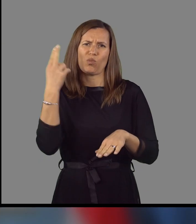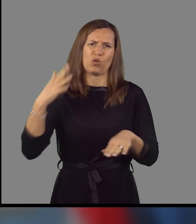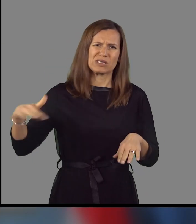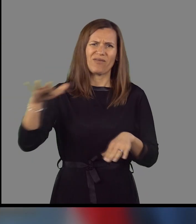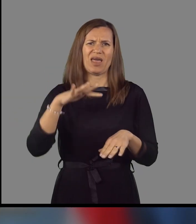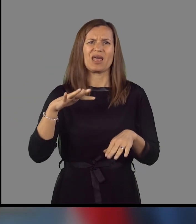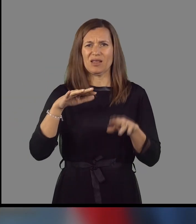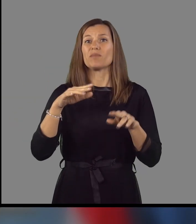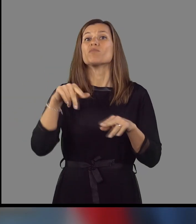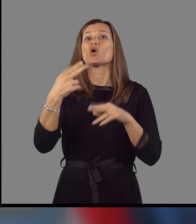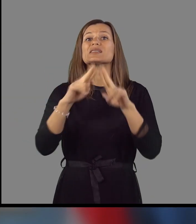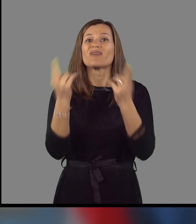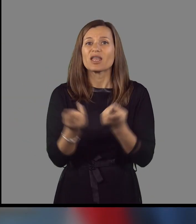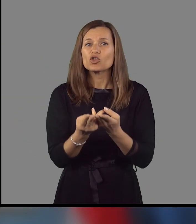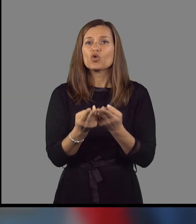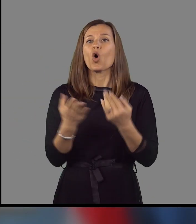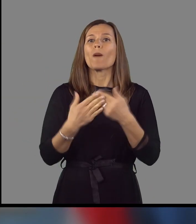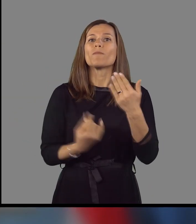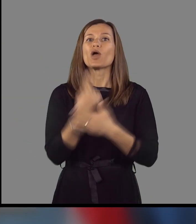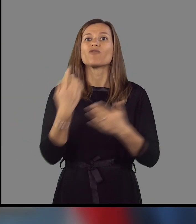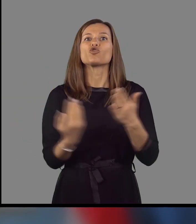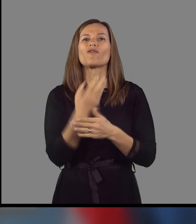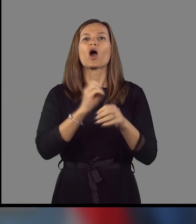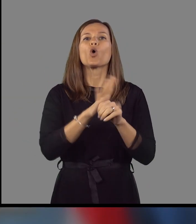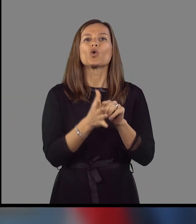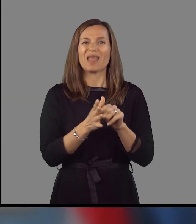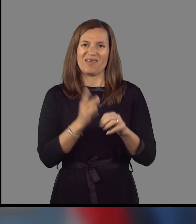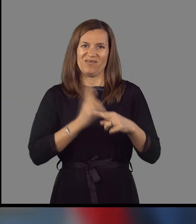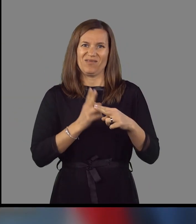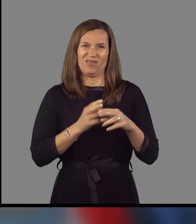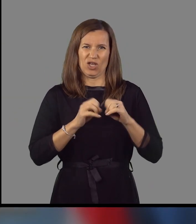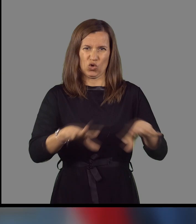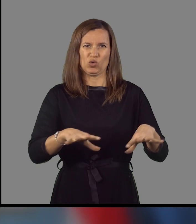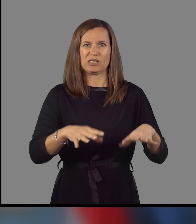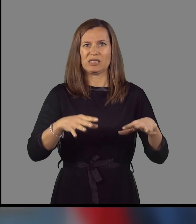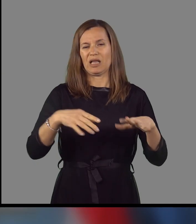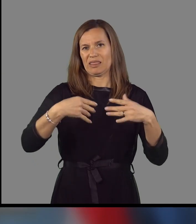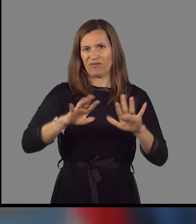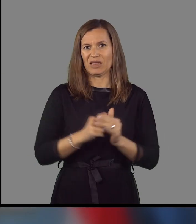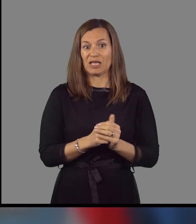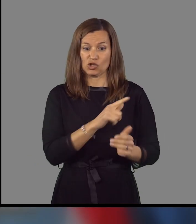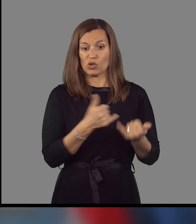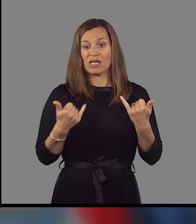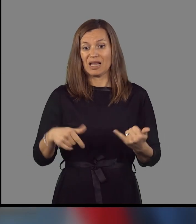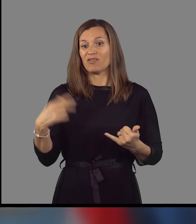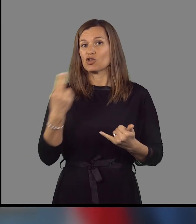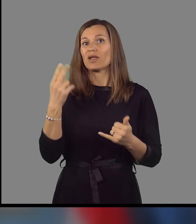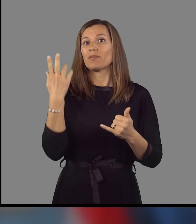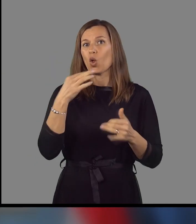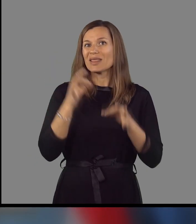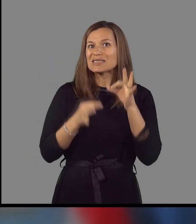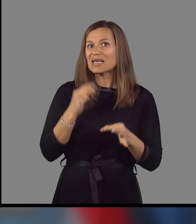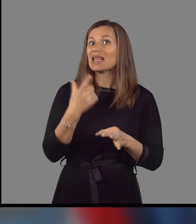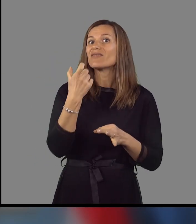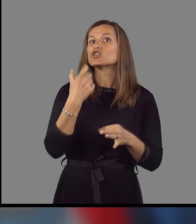pojavu novega koronavirusa 19. Do sedaj je bilo v Sloveniji testiranih 218